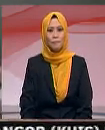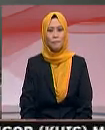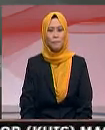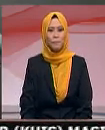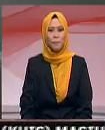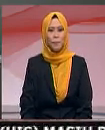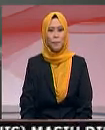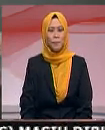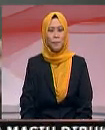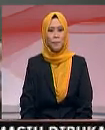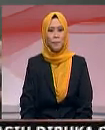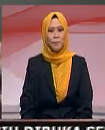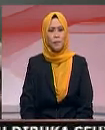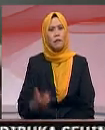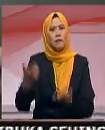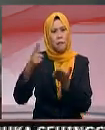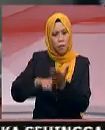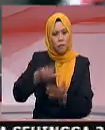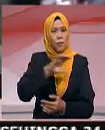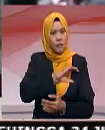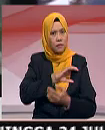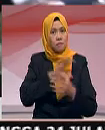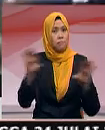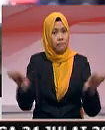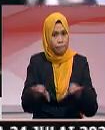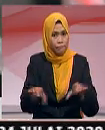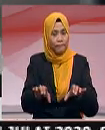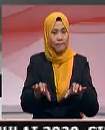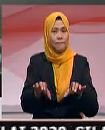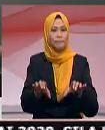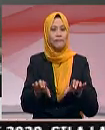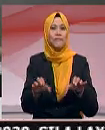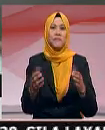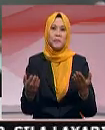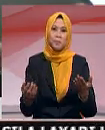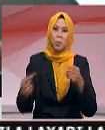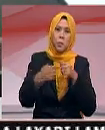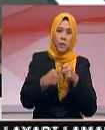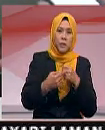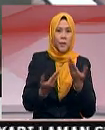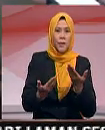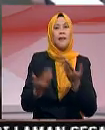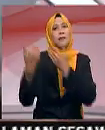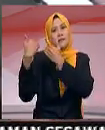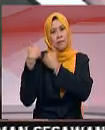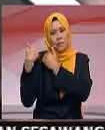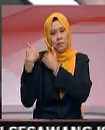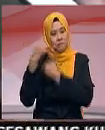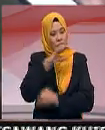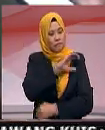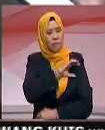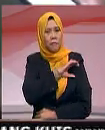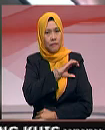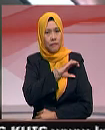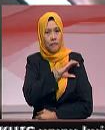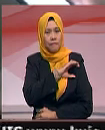Hai boleh tanya ada laporan tulis dibuat Dadap laporan tersebut jadi menjadi tanggungjawab tidak saya besar